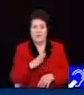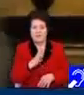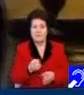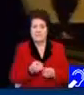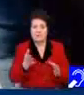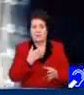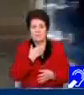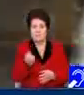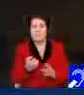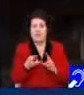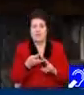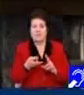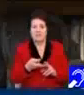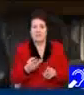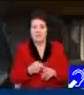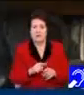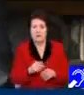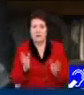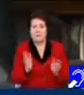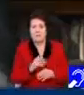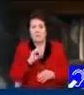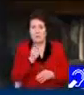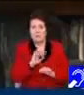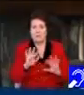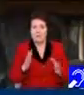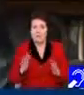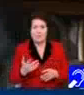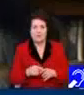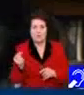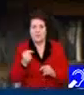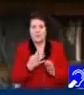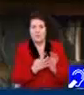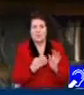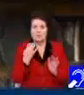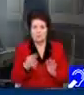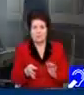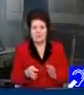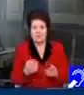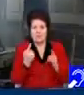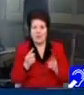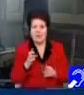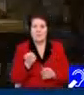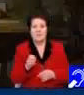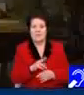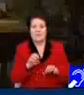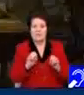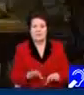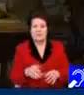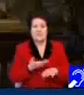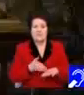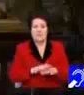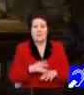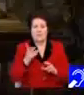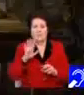Ziua decisivă este cea de-a 3-a producție în mai puțin de un an despre momentul crucial din 1940, când Marea Britanie a trebuit să ia decizii grele în cel de-al